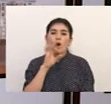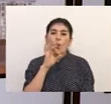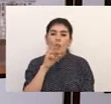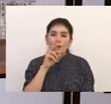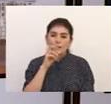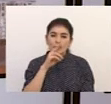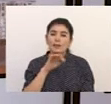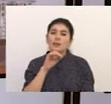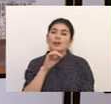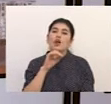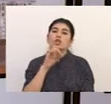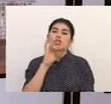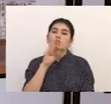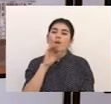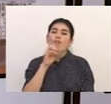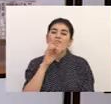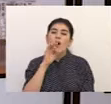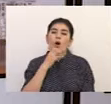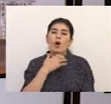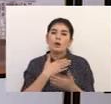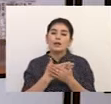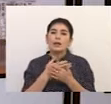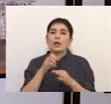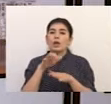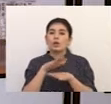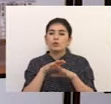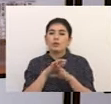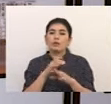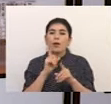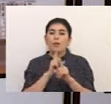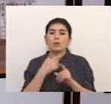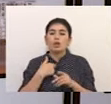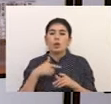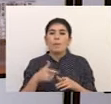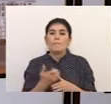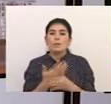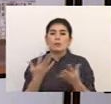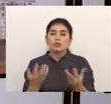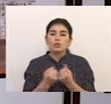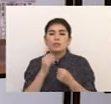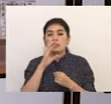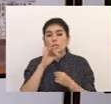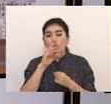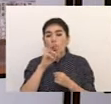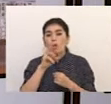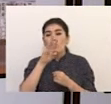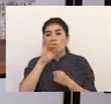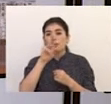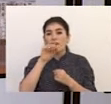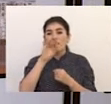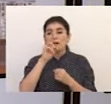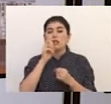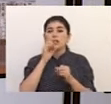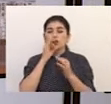oladigan va ijtimoiy faoliyatidan el yurtiga naf yetadigan simolarnigina mutafakkir deyish